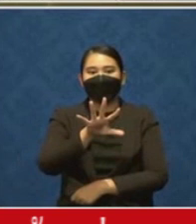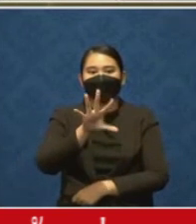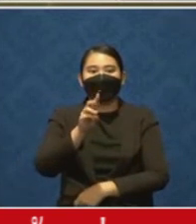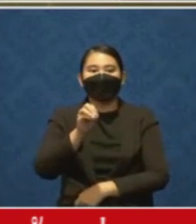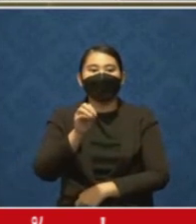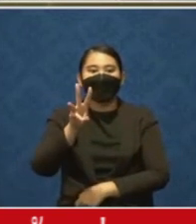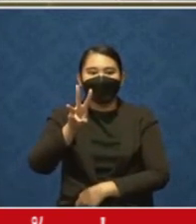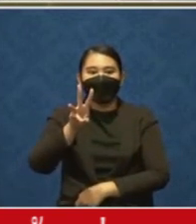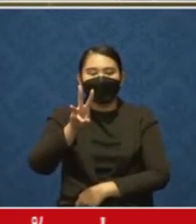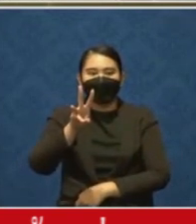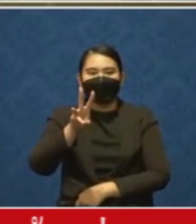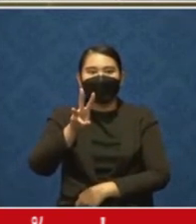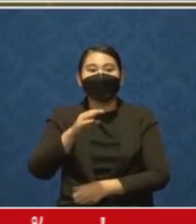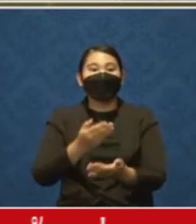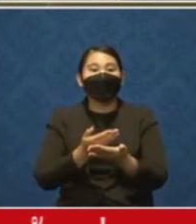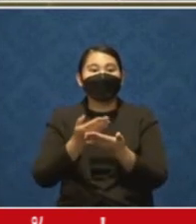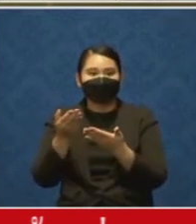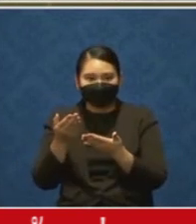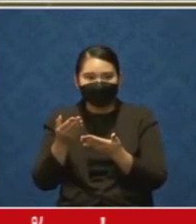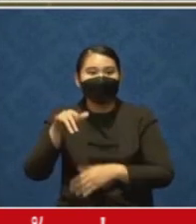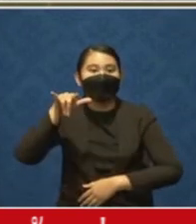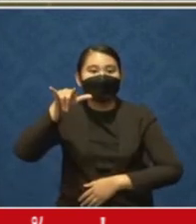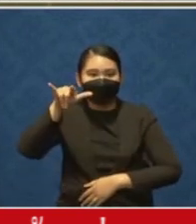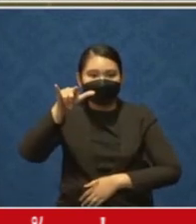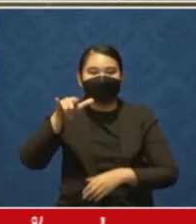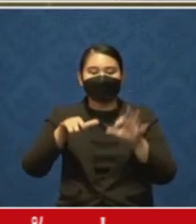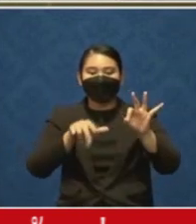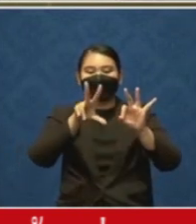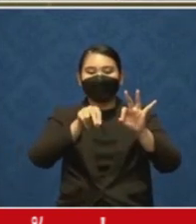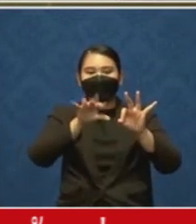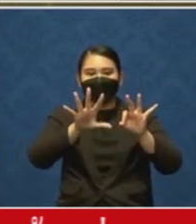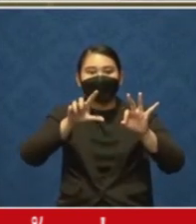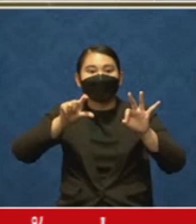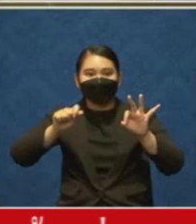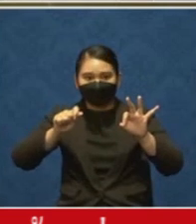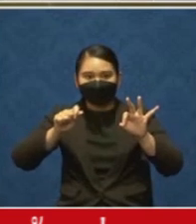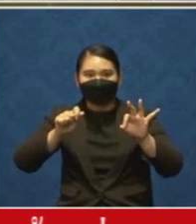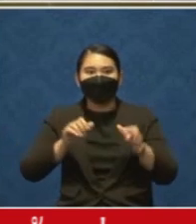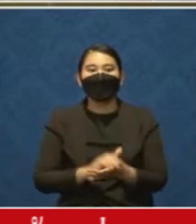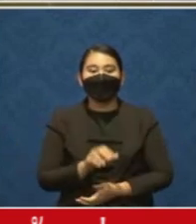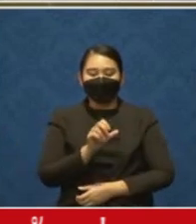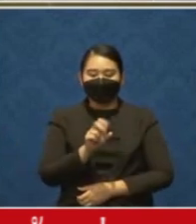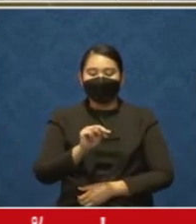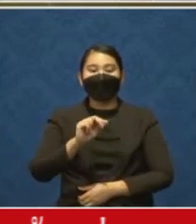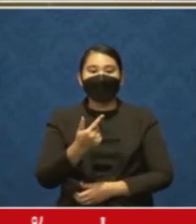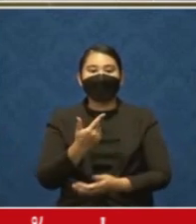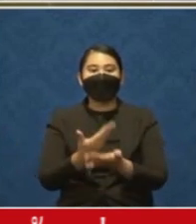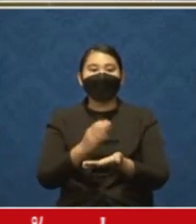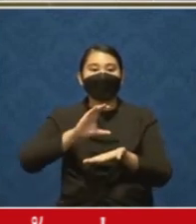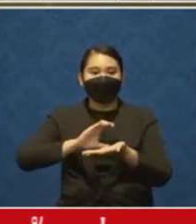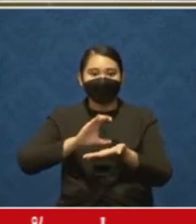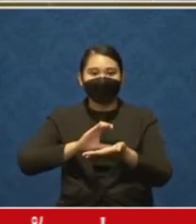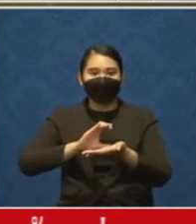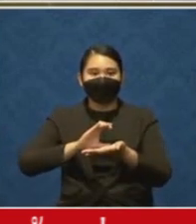เนี่ยที่มีการจัดซื้อเครื่องบิน F-35A เนี่ยของกองทัพอากาศเนี่ยสำนักงบประมาณนะครับตั้งงบประม